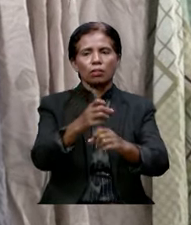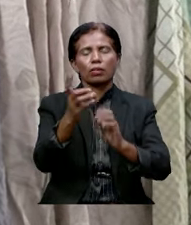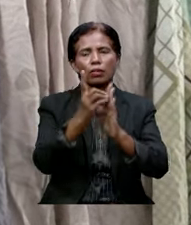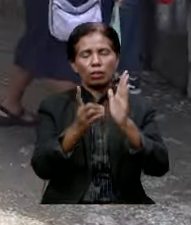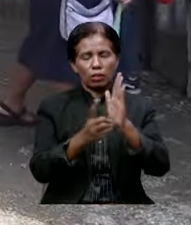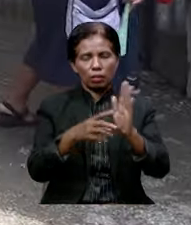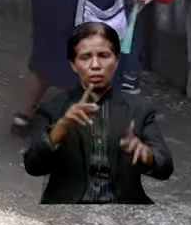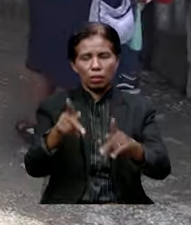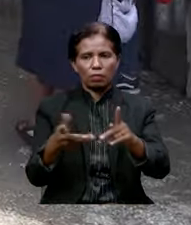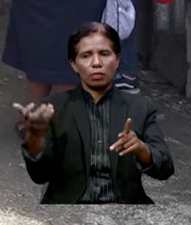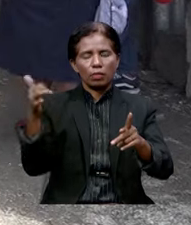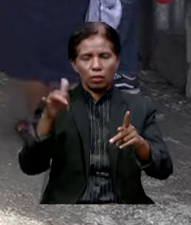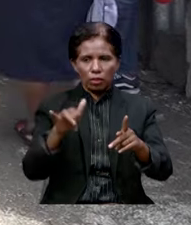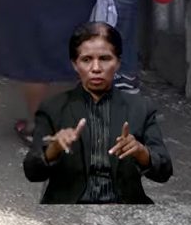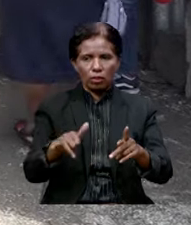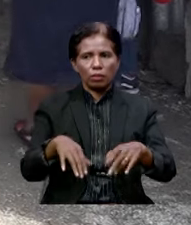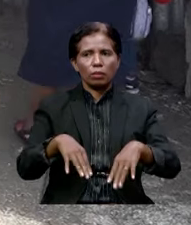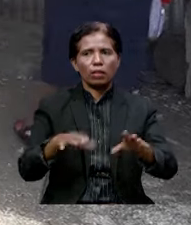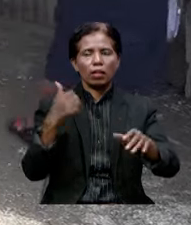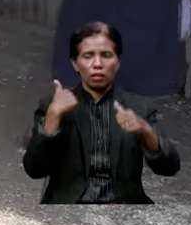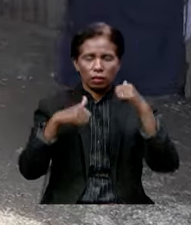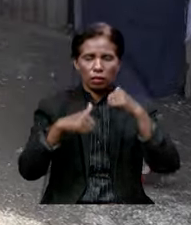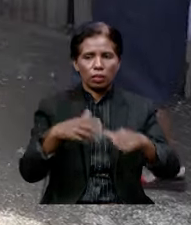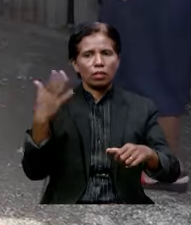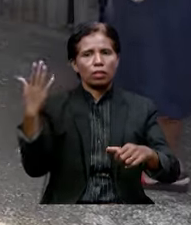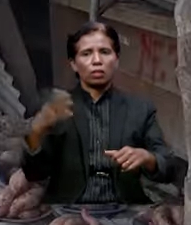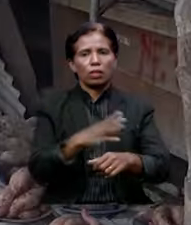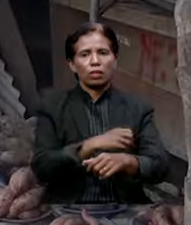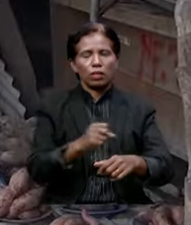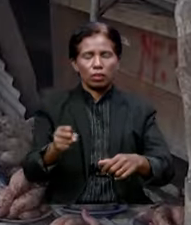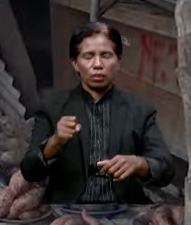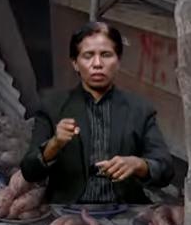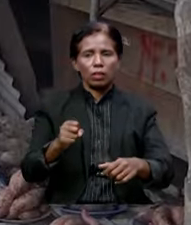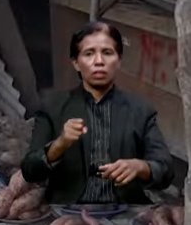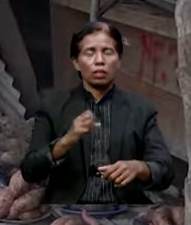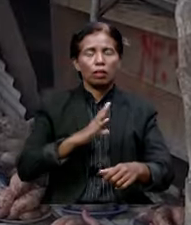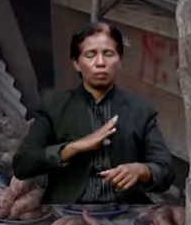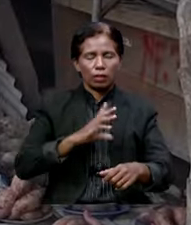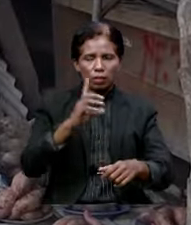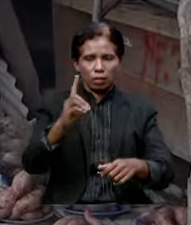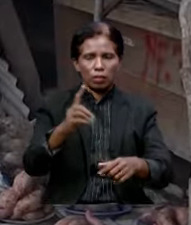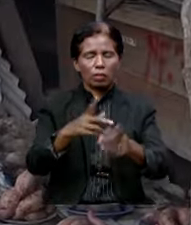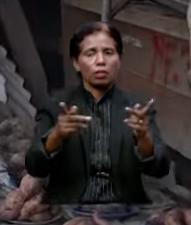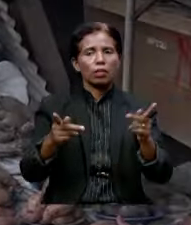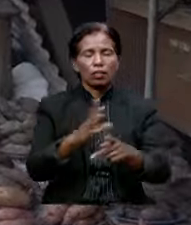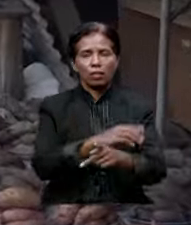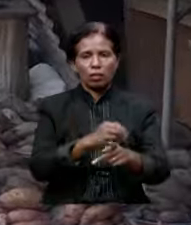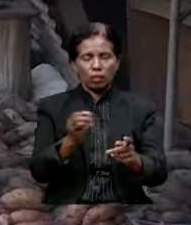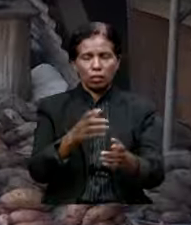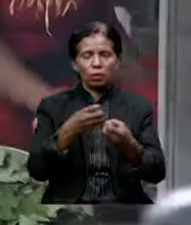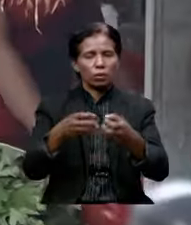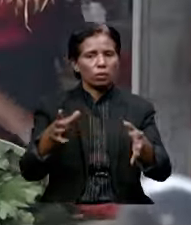ba negociante ne be durante ne halau atividade negosio iha are suko kadir hun posto administrativo Cristo Rei atu